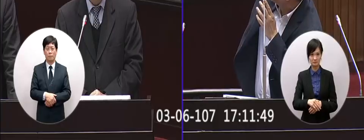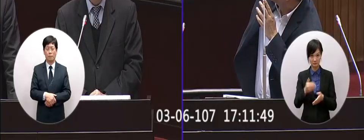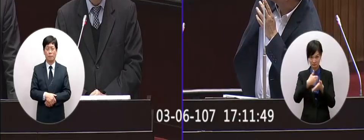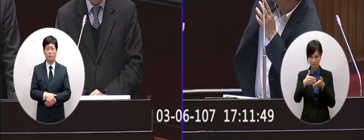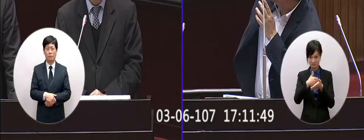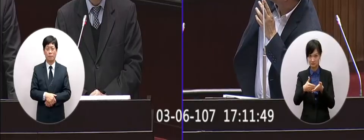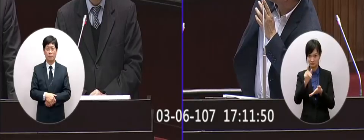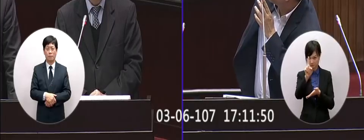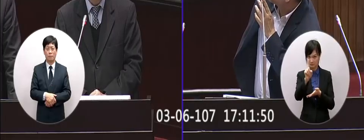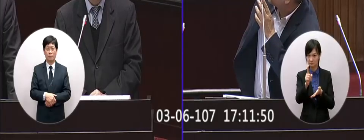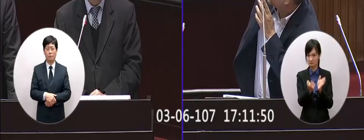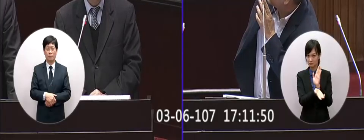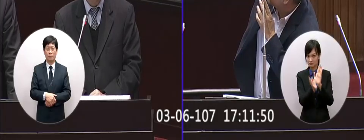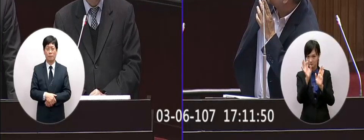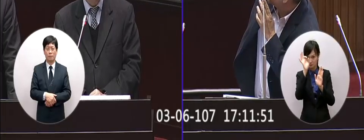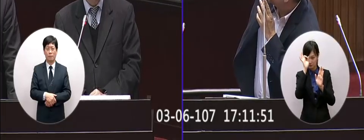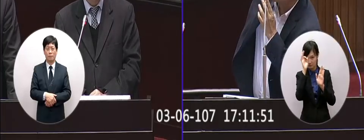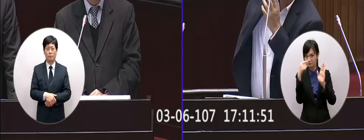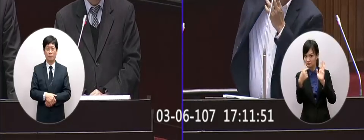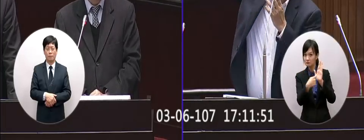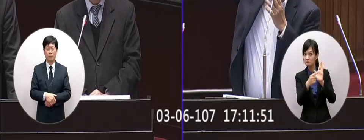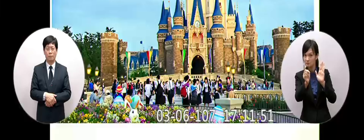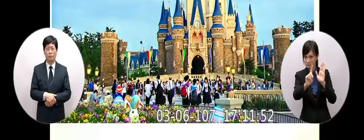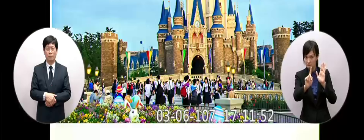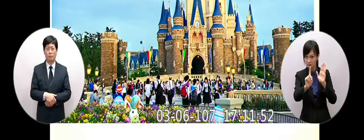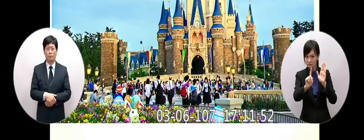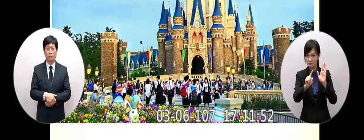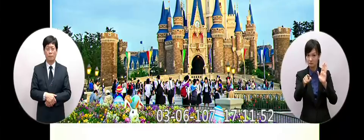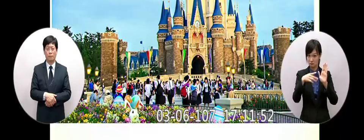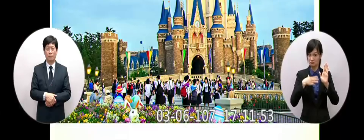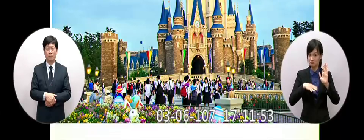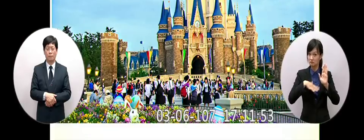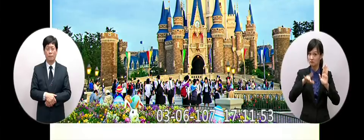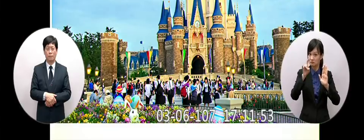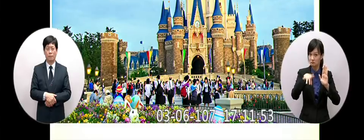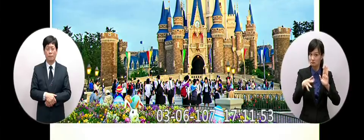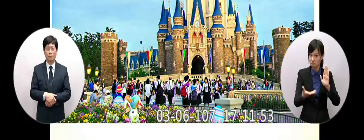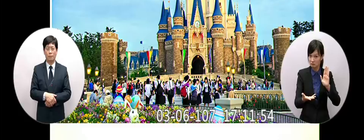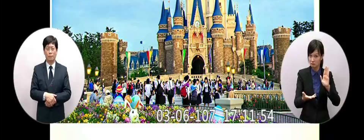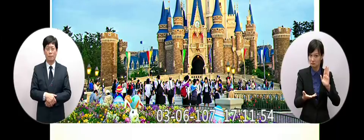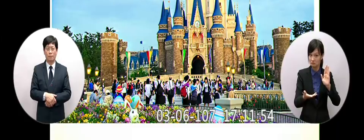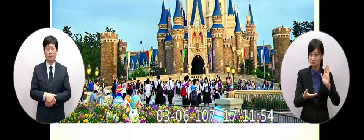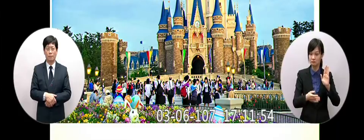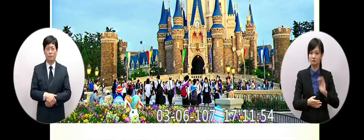是对，看一个，迄啥？这对，院长你敢知这对？部长你知吼？